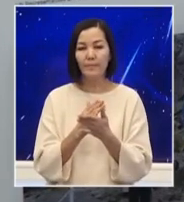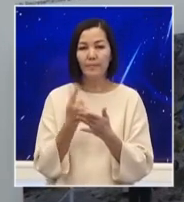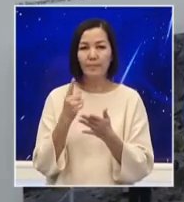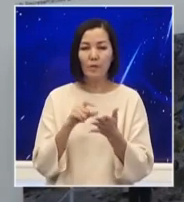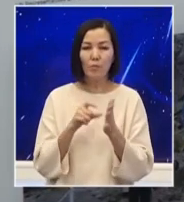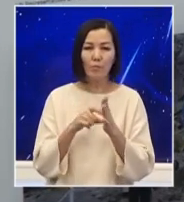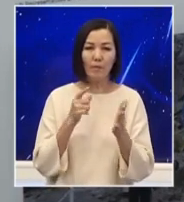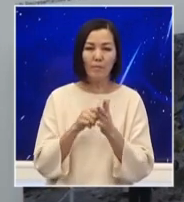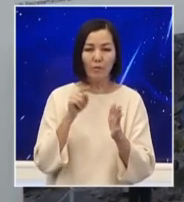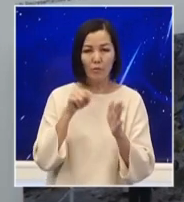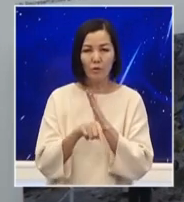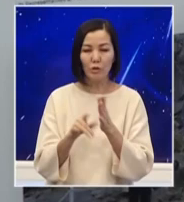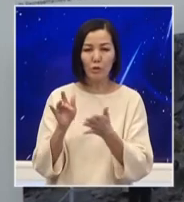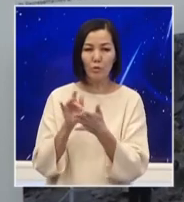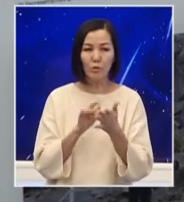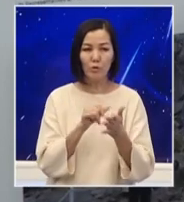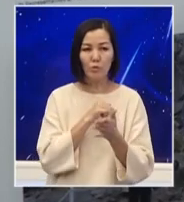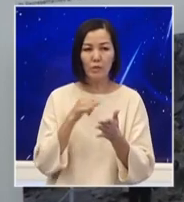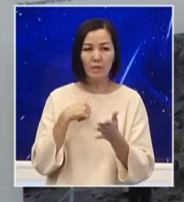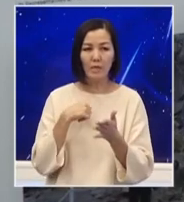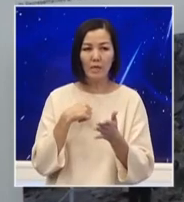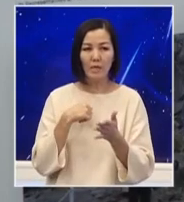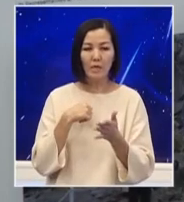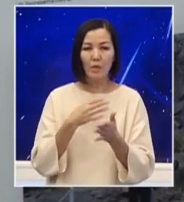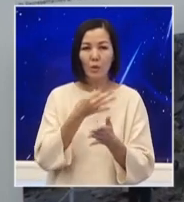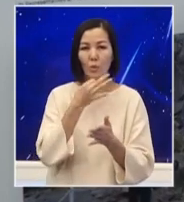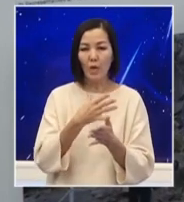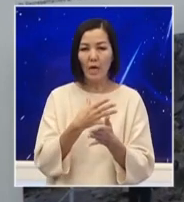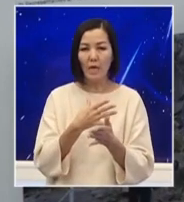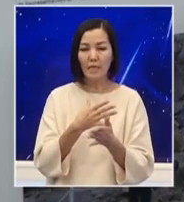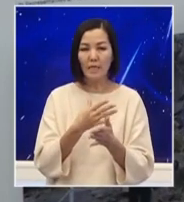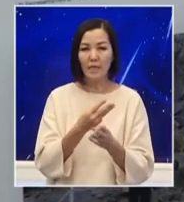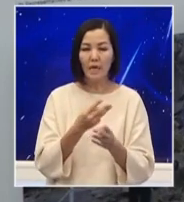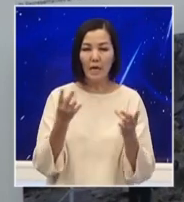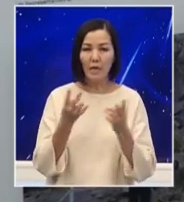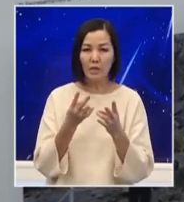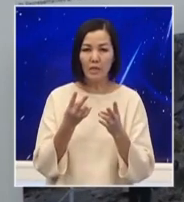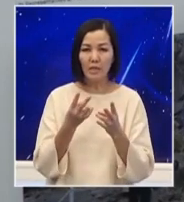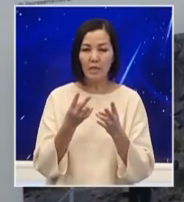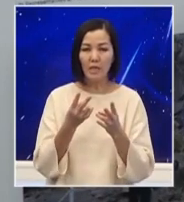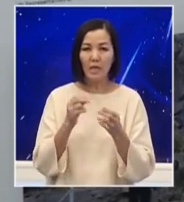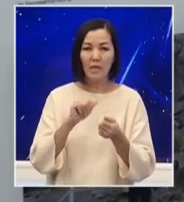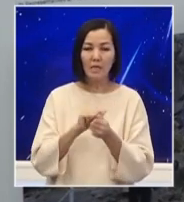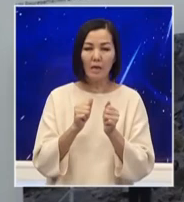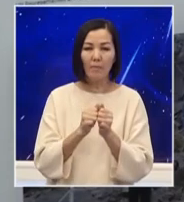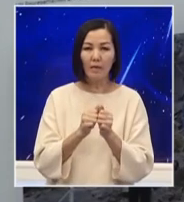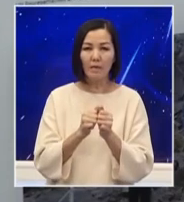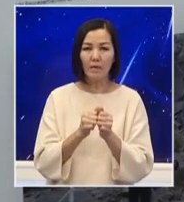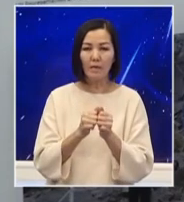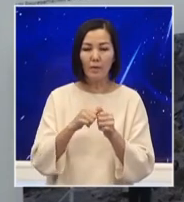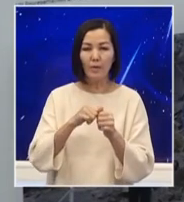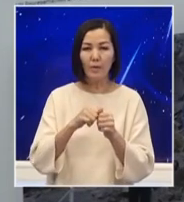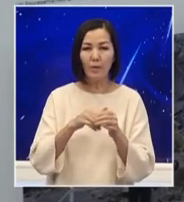бар, ол жерде келген турист өзіне лайықты, өзіне қажетті осы таңбалы қорық музейінде